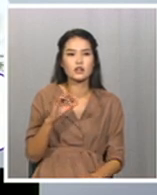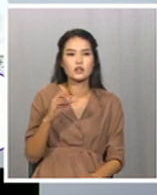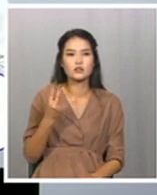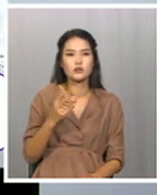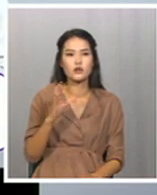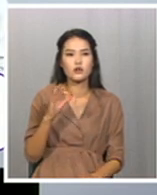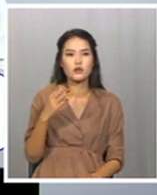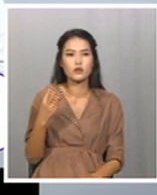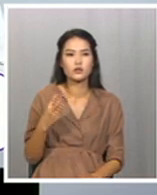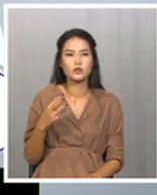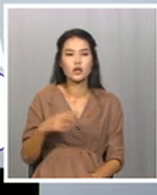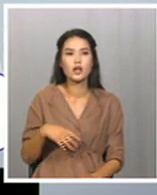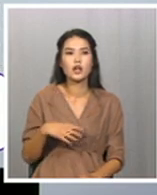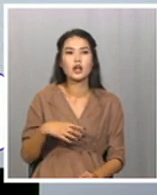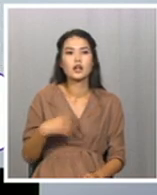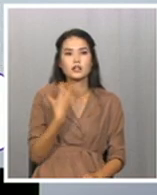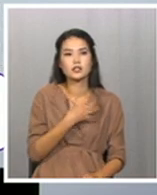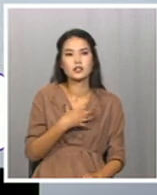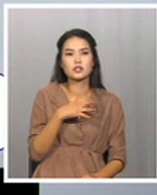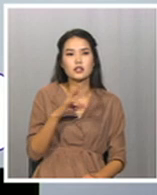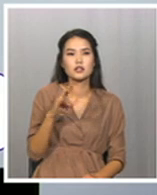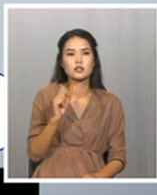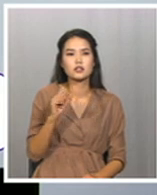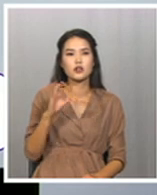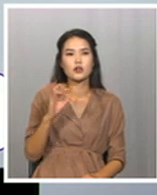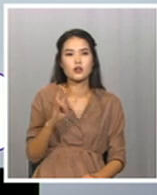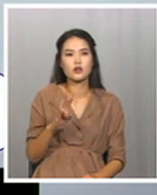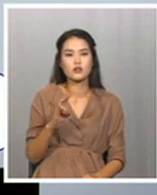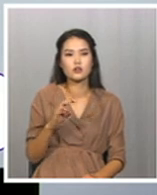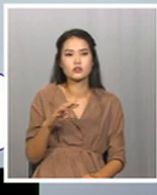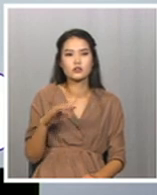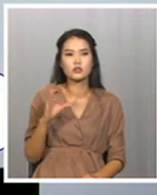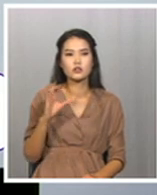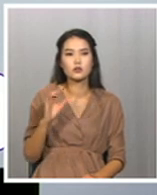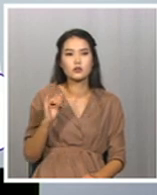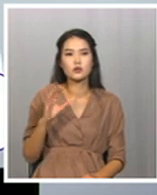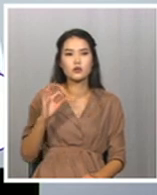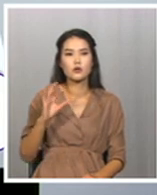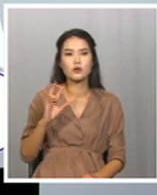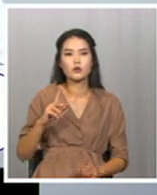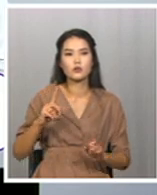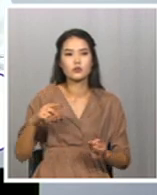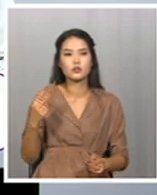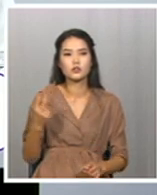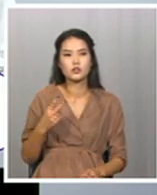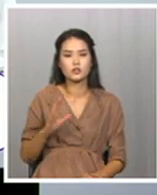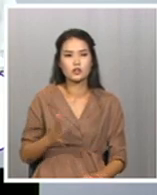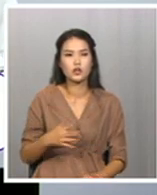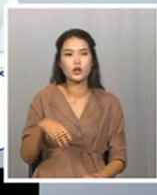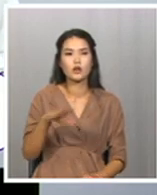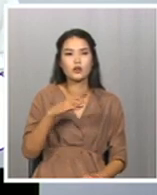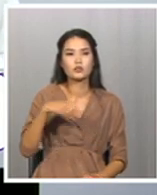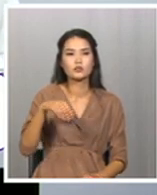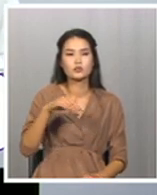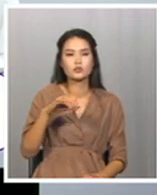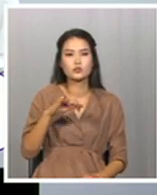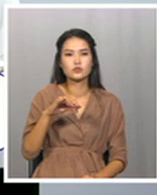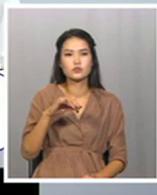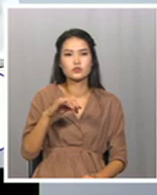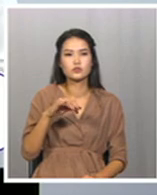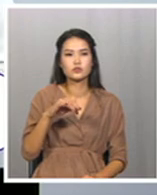оксидтермен әрекеттеседі. Сұйылтылған күкірт қышқылы негіздермен, соның ішінде сілтілермен және ерімейтін